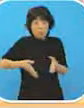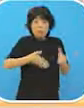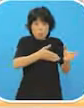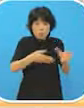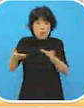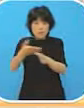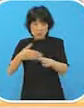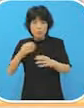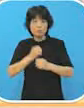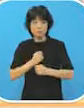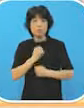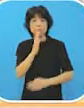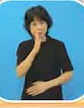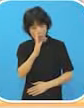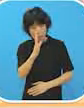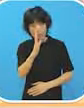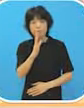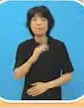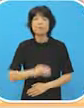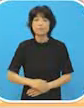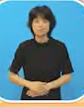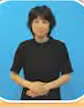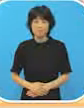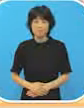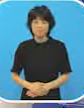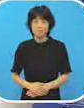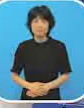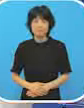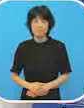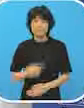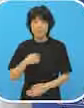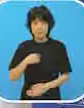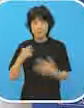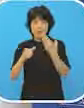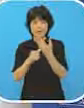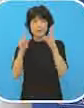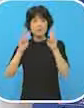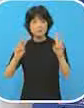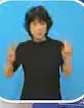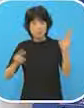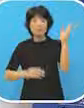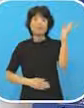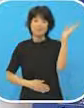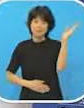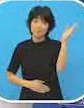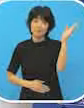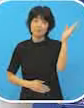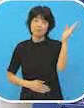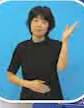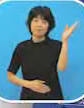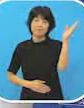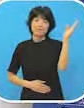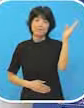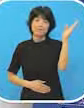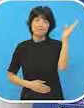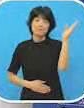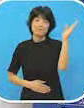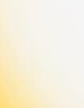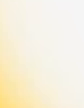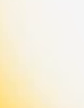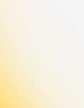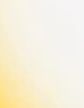や池などにも注意しましょう。 私の秋田ビジョン、若さで秋田を元気に。